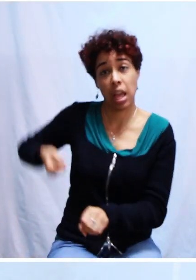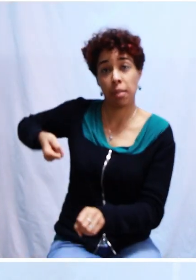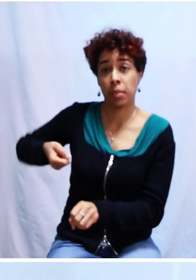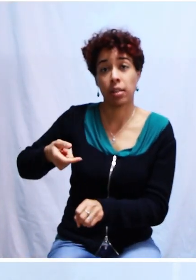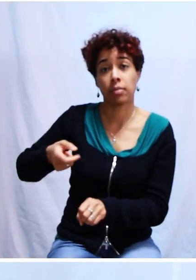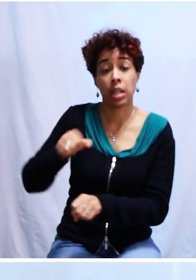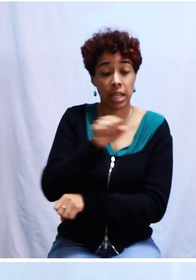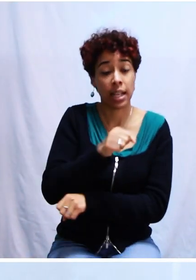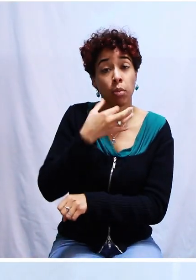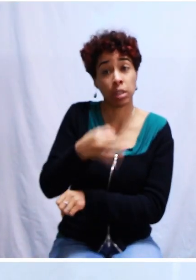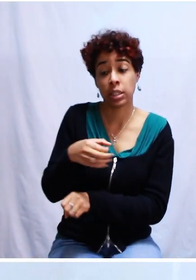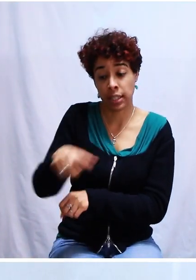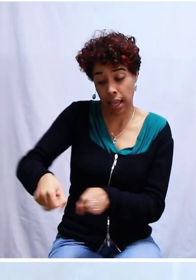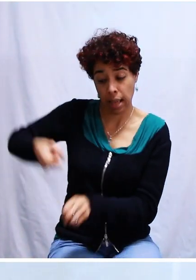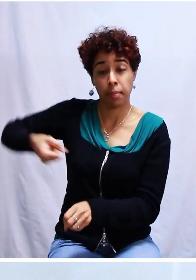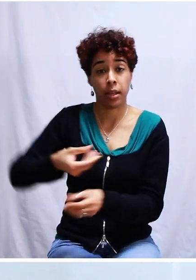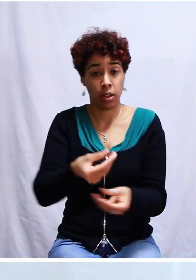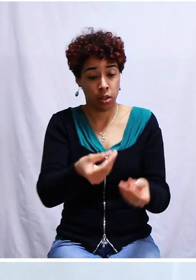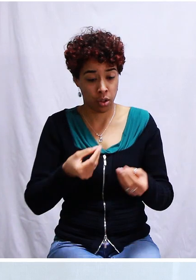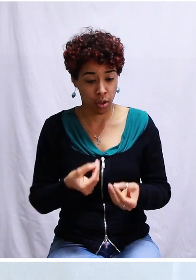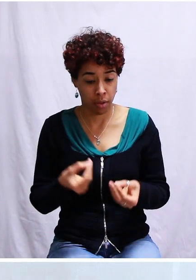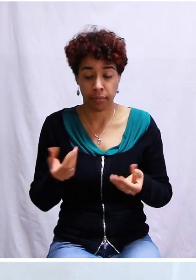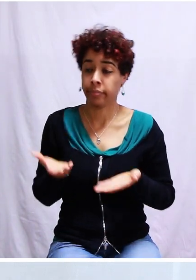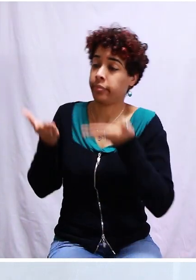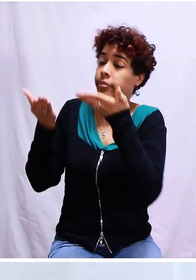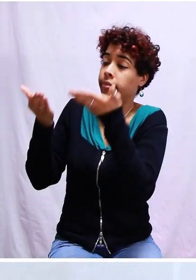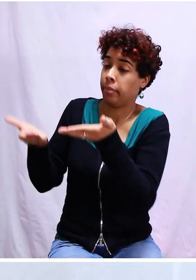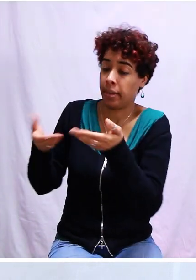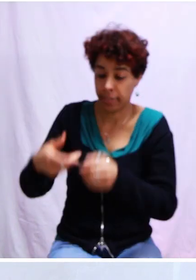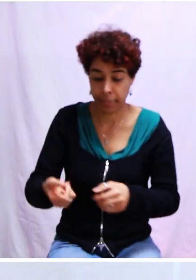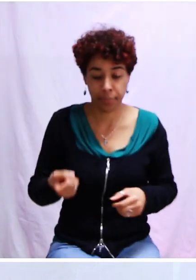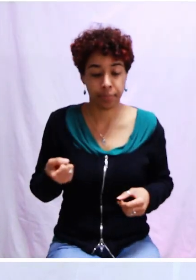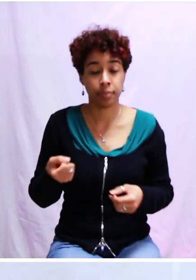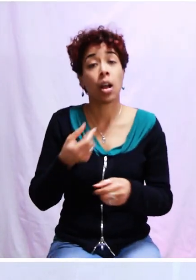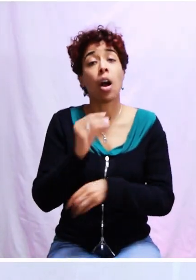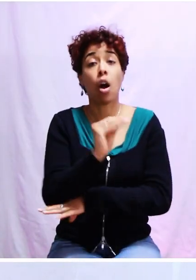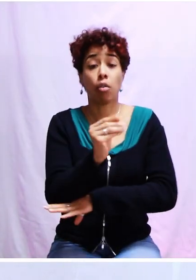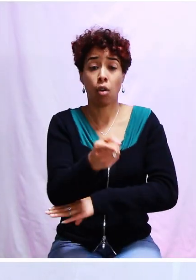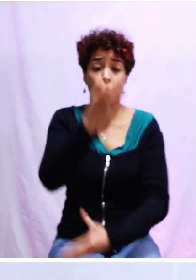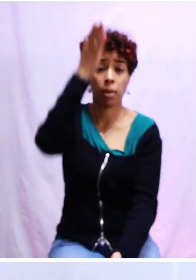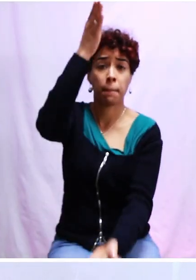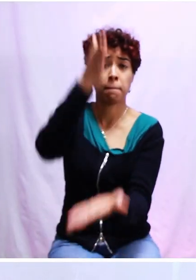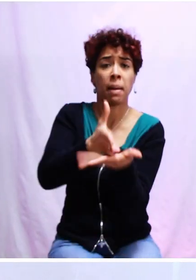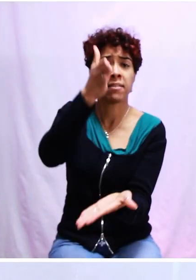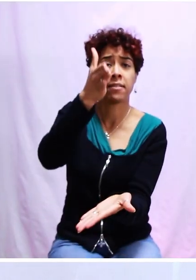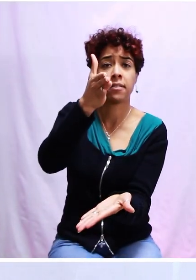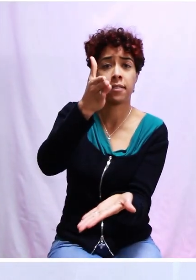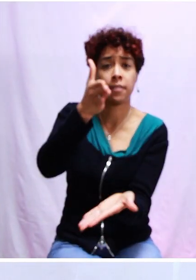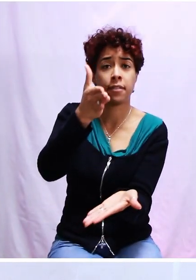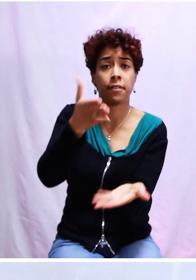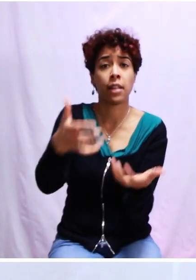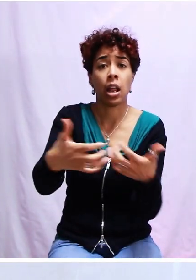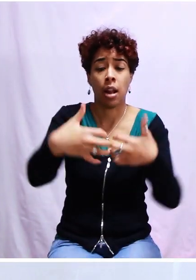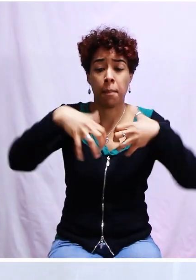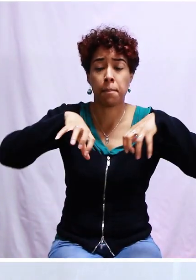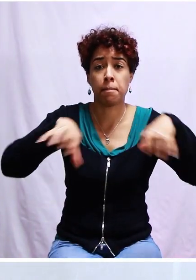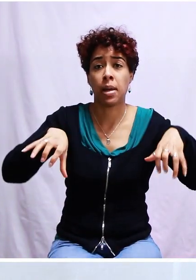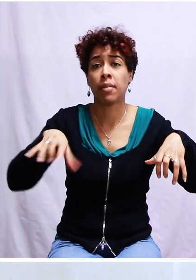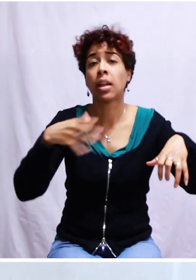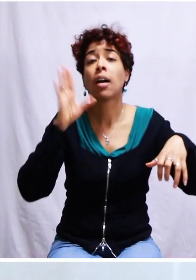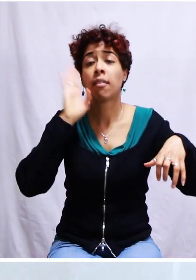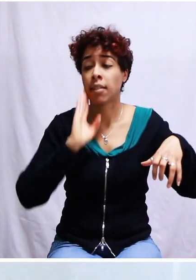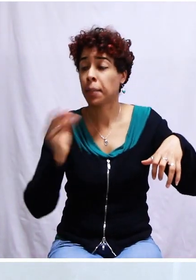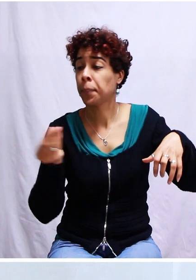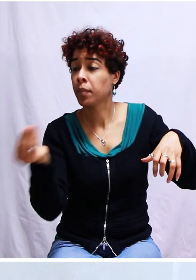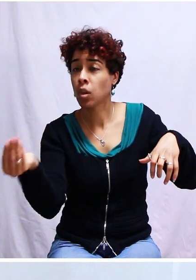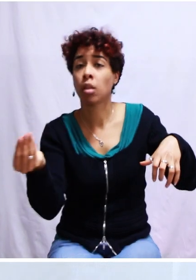Salomon. « Apportez-moi une épée ». On apporta une épée devant le roi, et le roi dit « Coupez en deux l'enfant qui vit, et donnez-en la moitié à l'une et